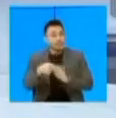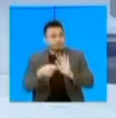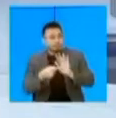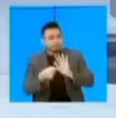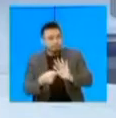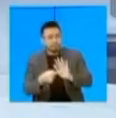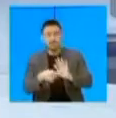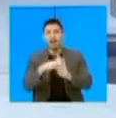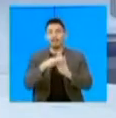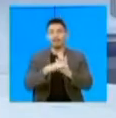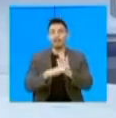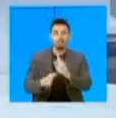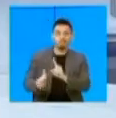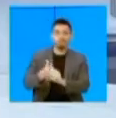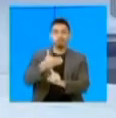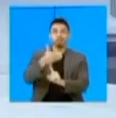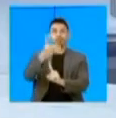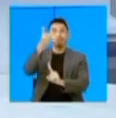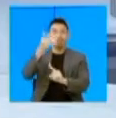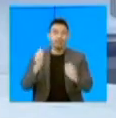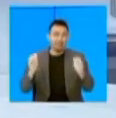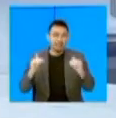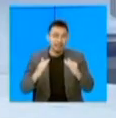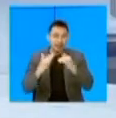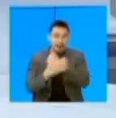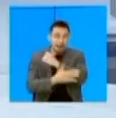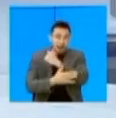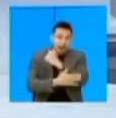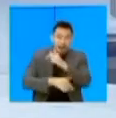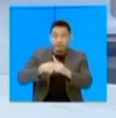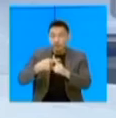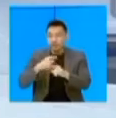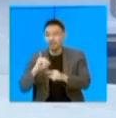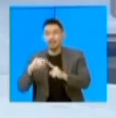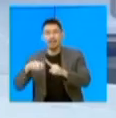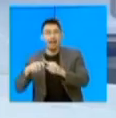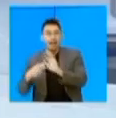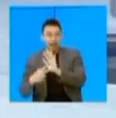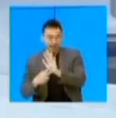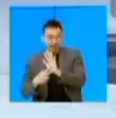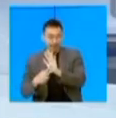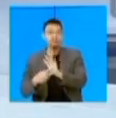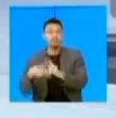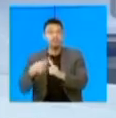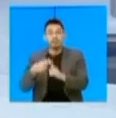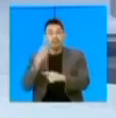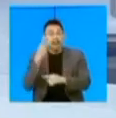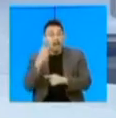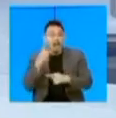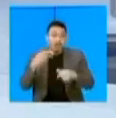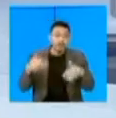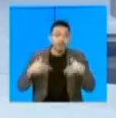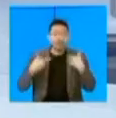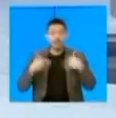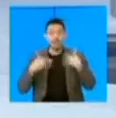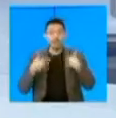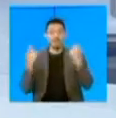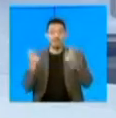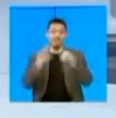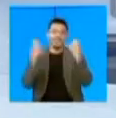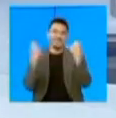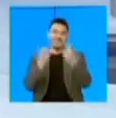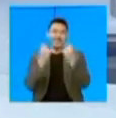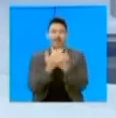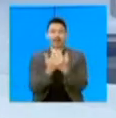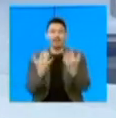menghadirkan pengibaran bendera di Istana Negara dan IKN, serta serunya pesta rakyat di IKN. Bersama saya Reni